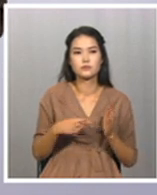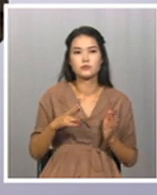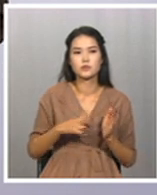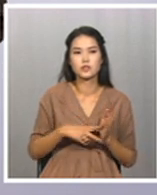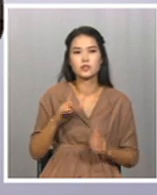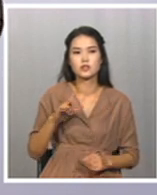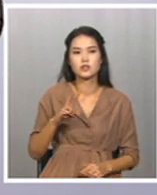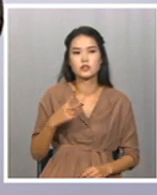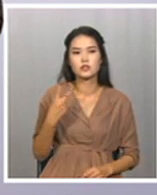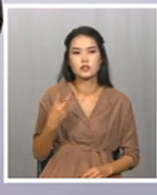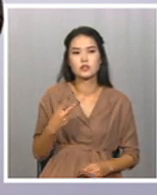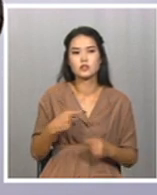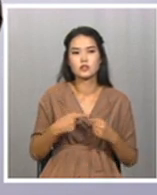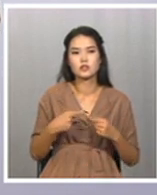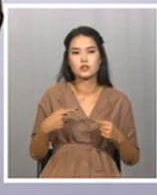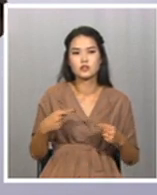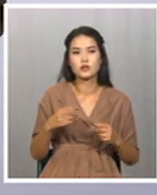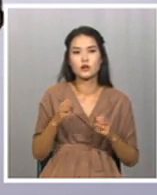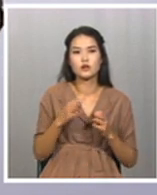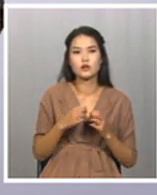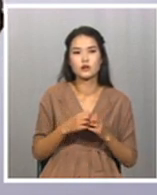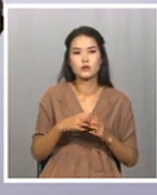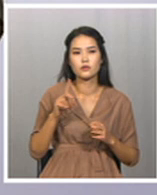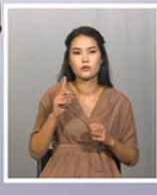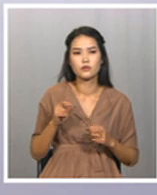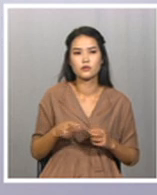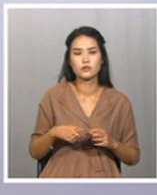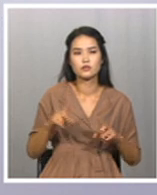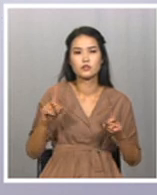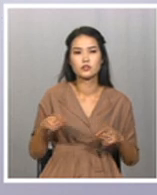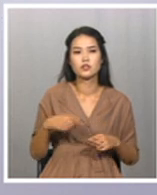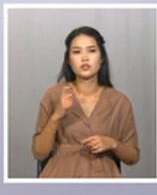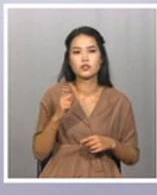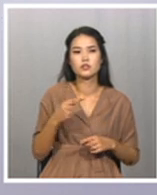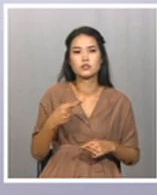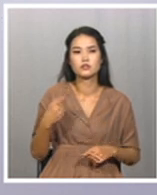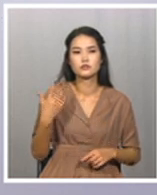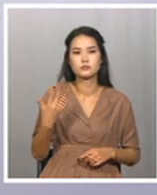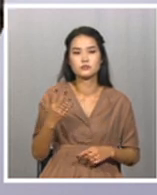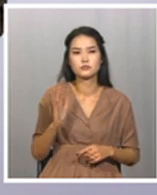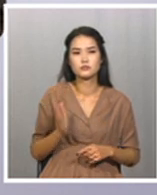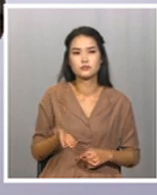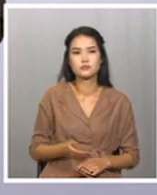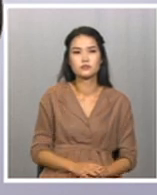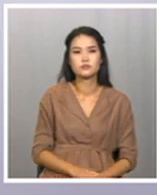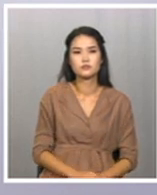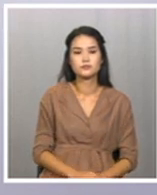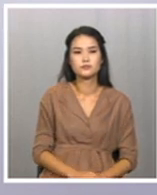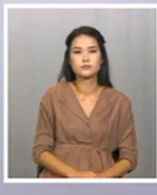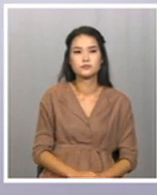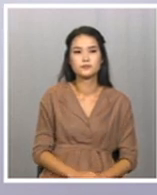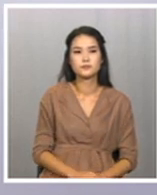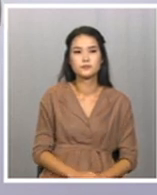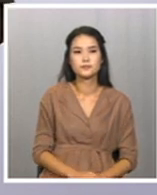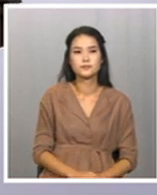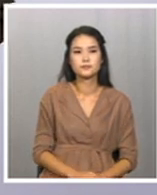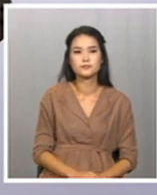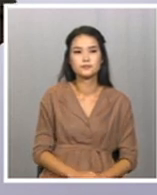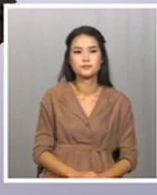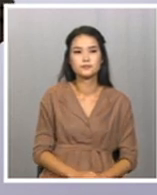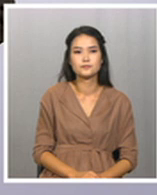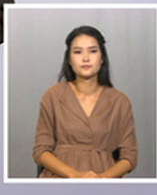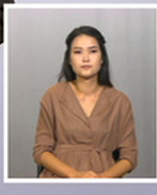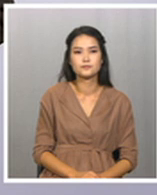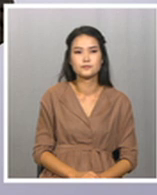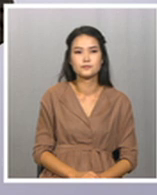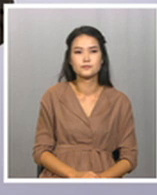1 бөлінген 8 көбейтілген 2-нің натурал логарифмі азайтылған 10, көбейтілген x азайтылған